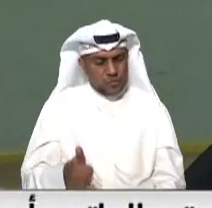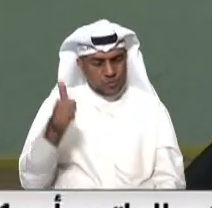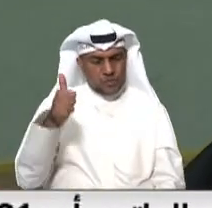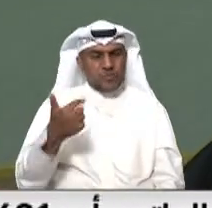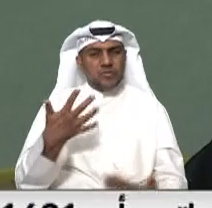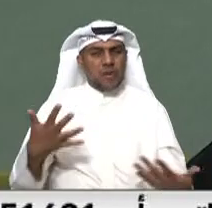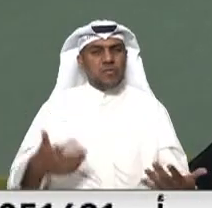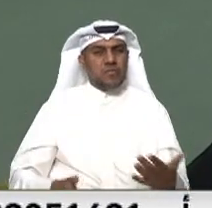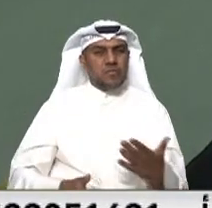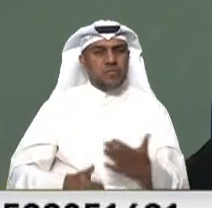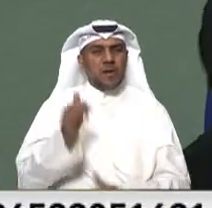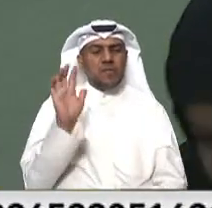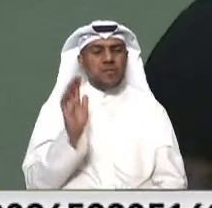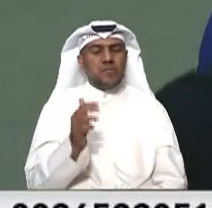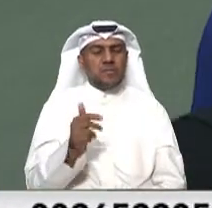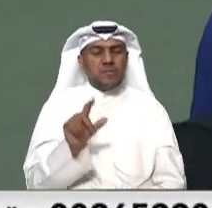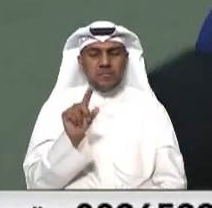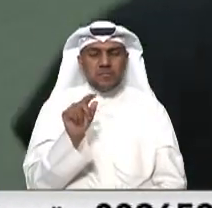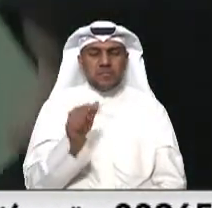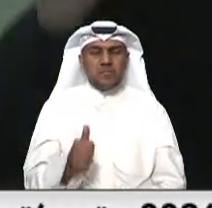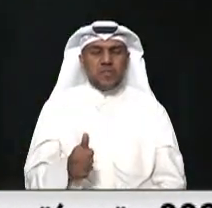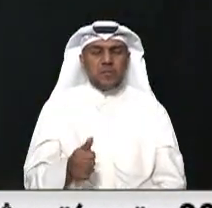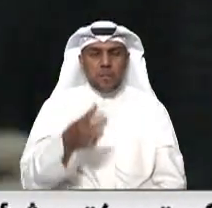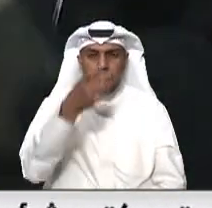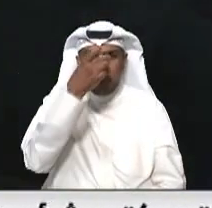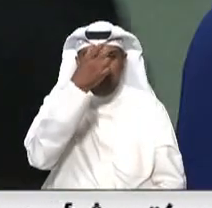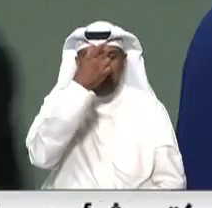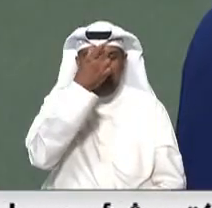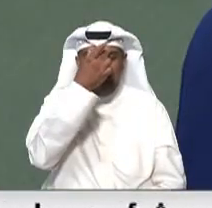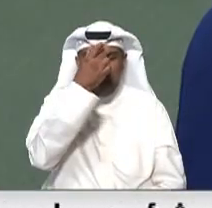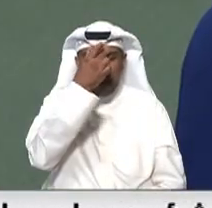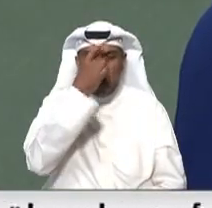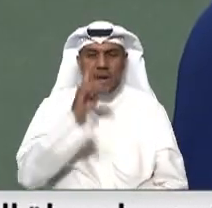الخلوي الهندسي او الكايميري هذا